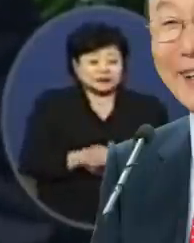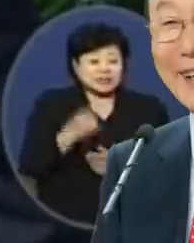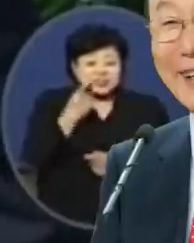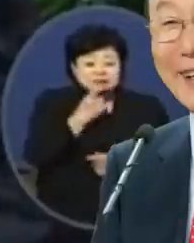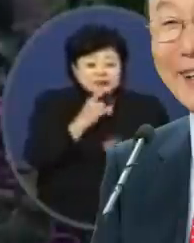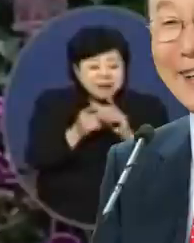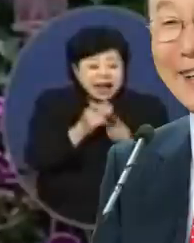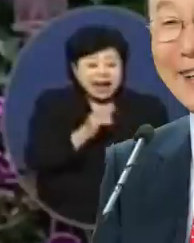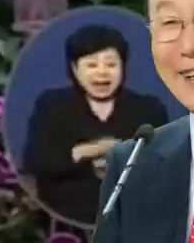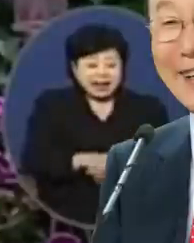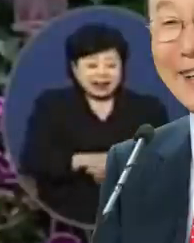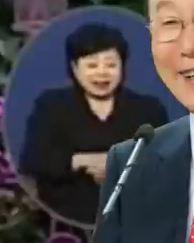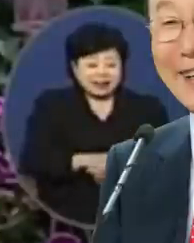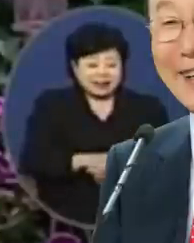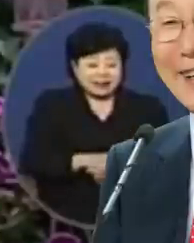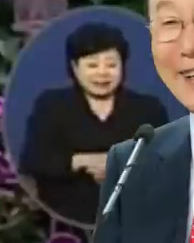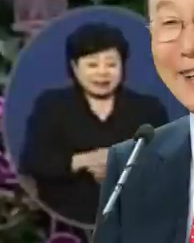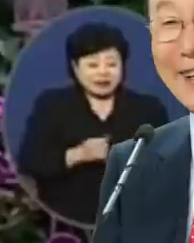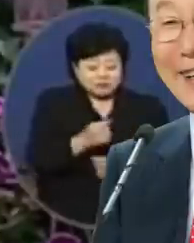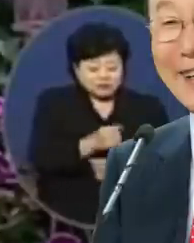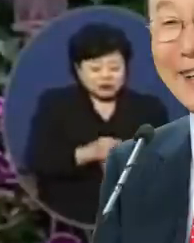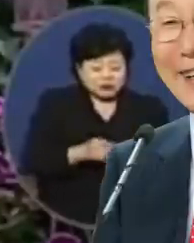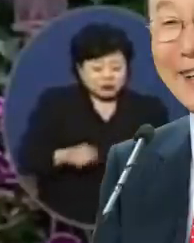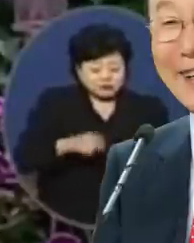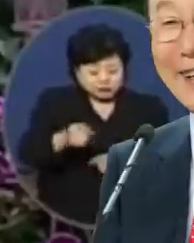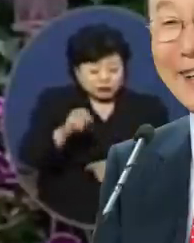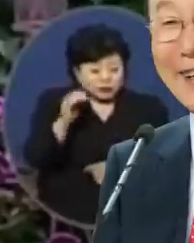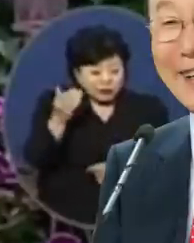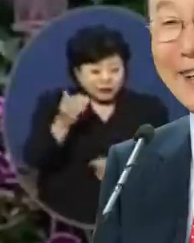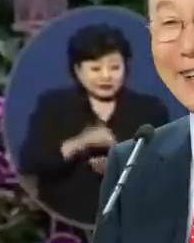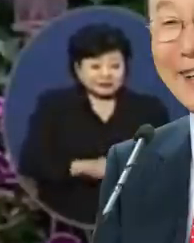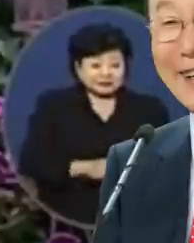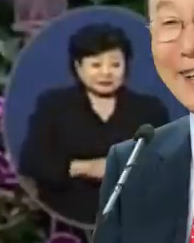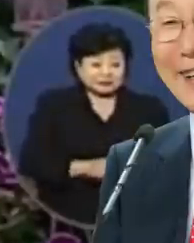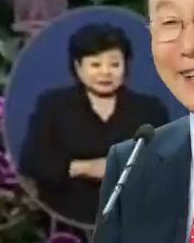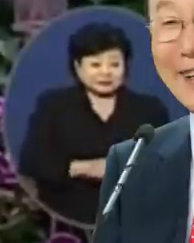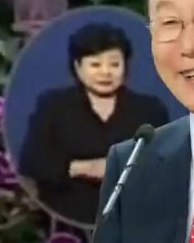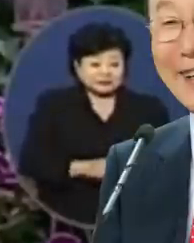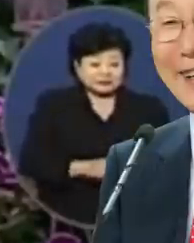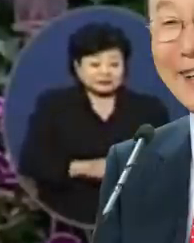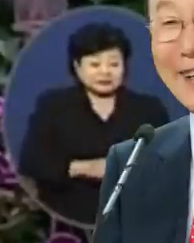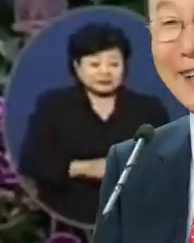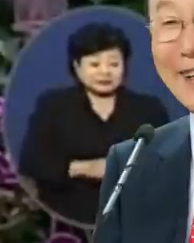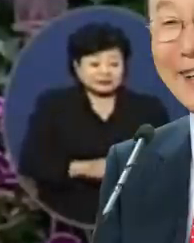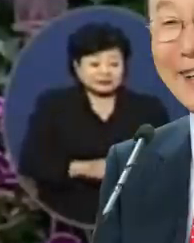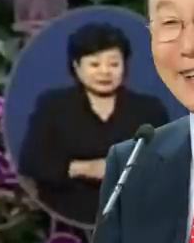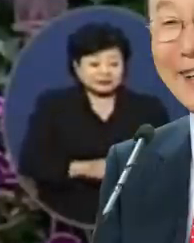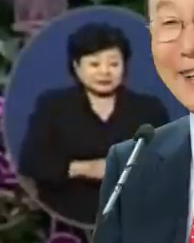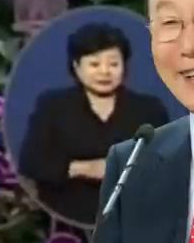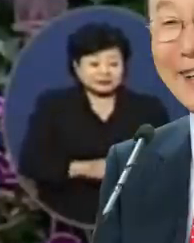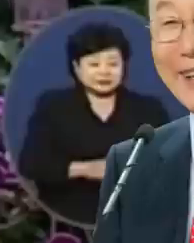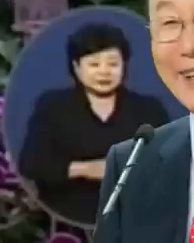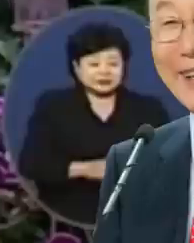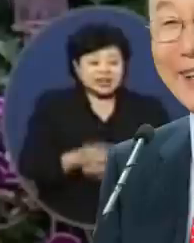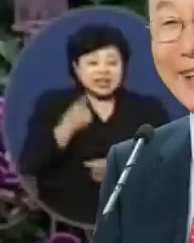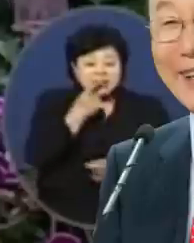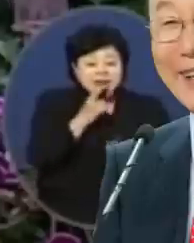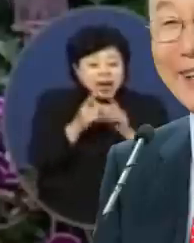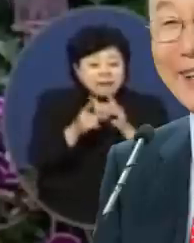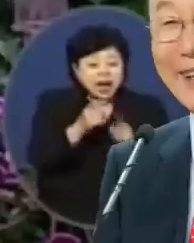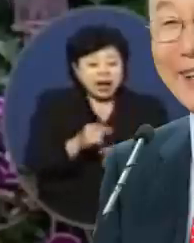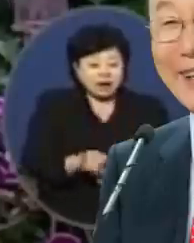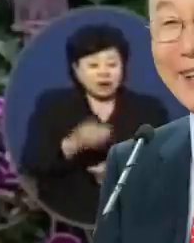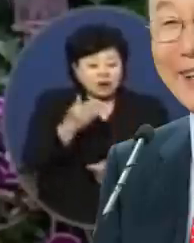말로 묶이고 풀기도 하는 것입니다. 잠언서 6장 2절에 다 같이 한번 읽으십시다. 내